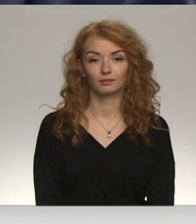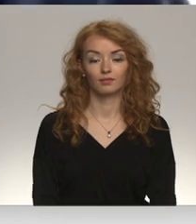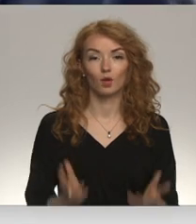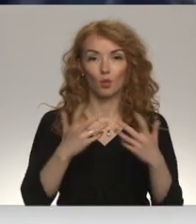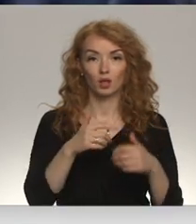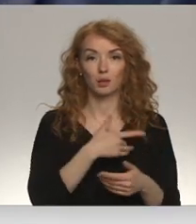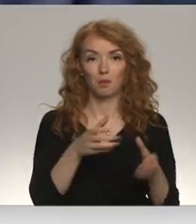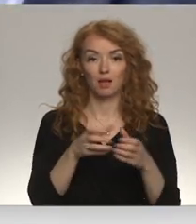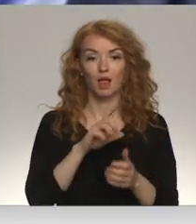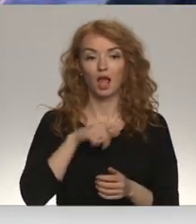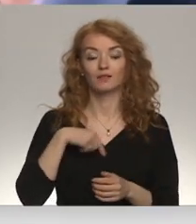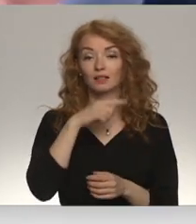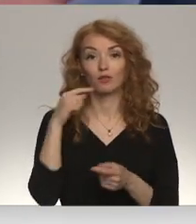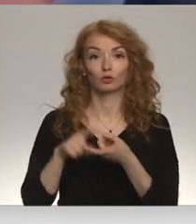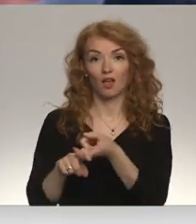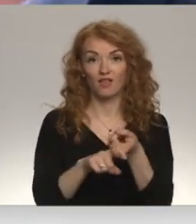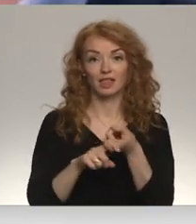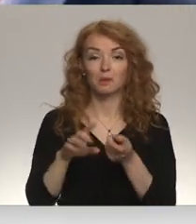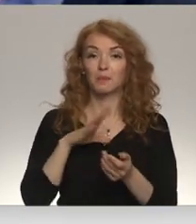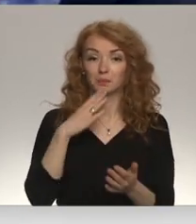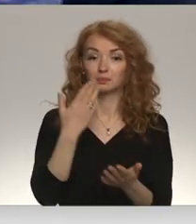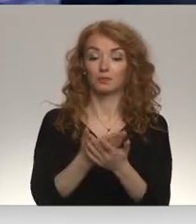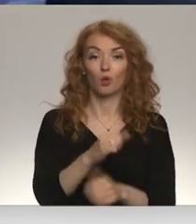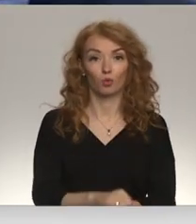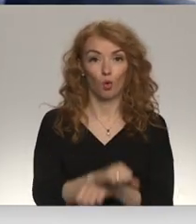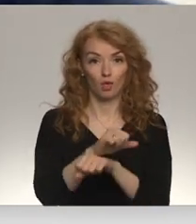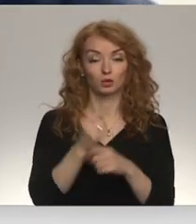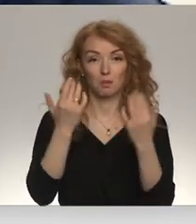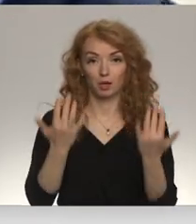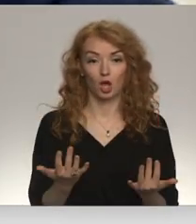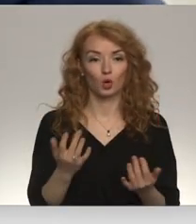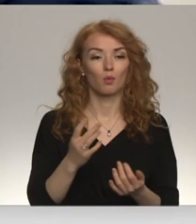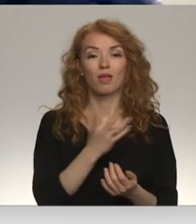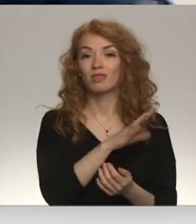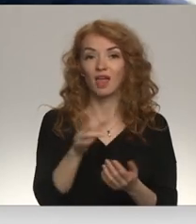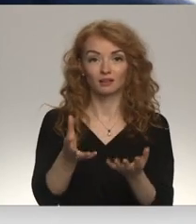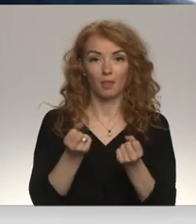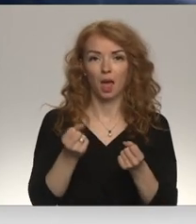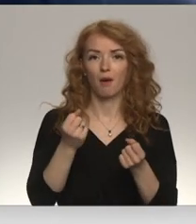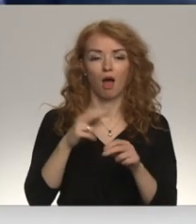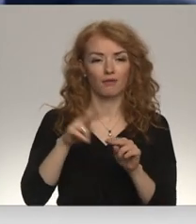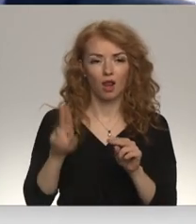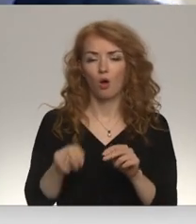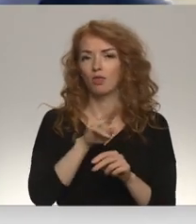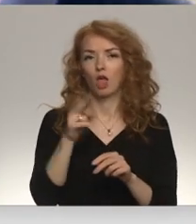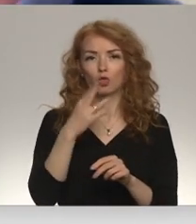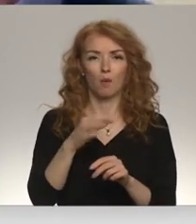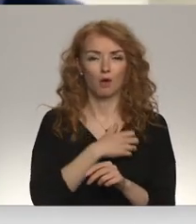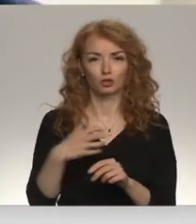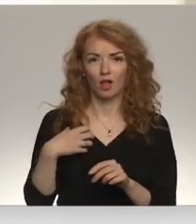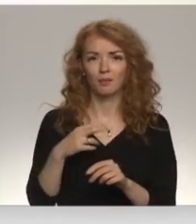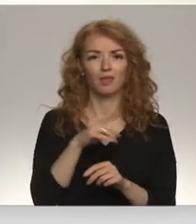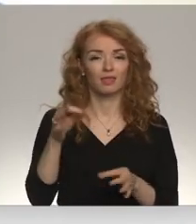Politiskā partija Latvijas-Krievas Savienība, kas bija pieteikusi protesta pasākumu, nesaņemot tam atļauju ne no pašvaldības, ne no tiesas,